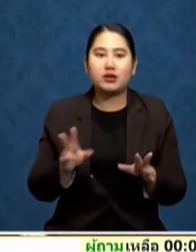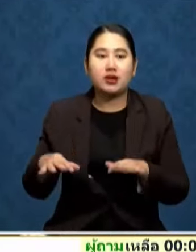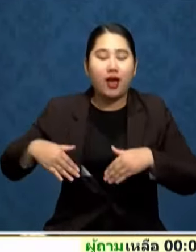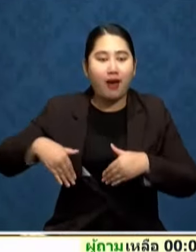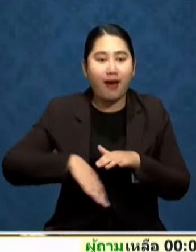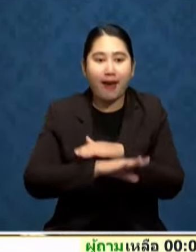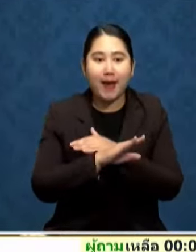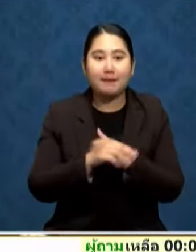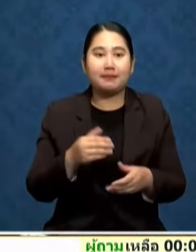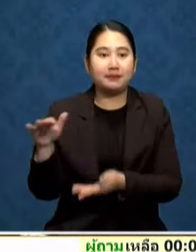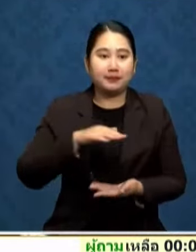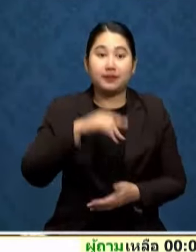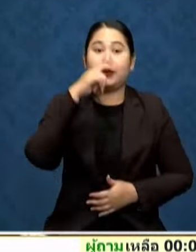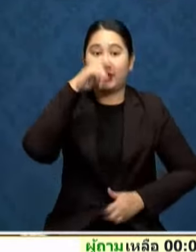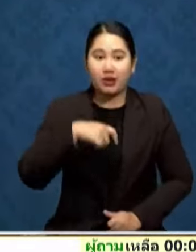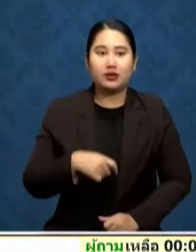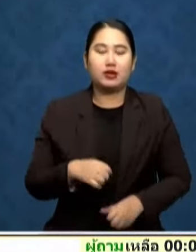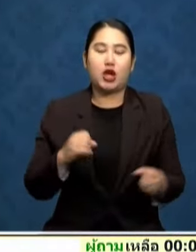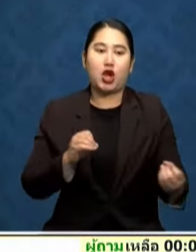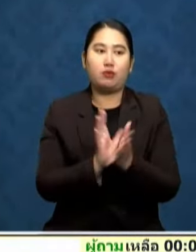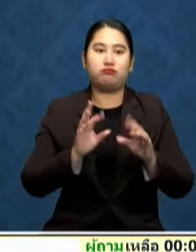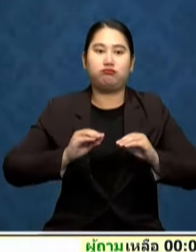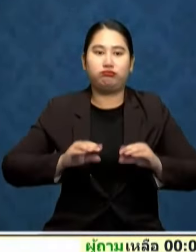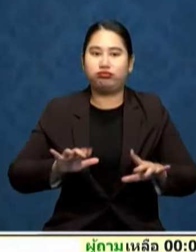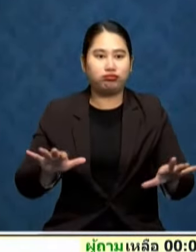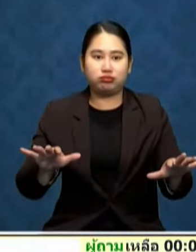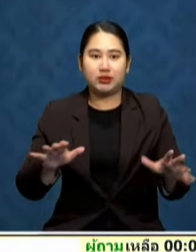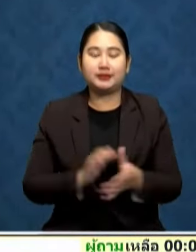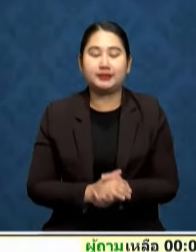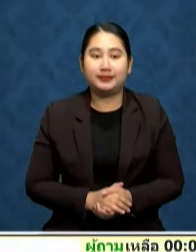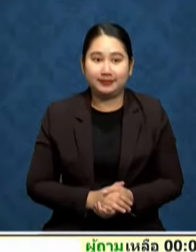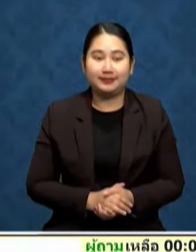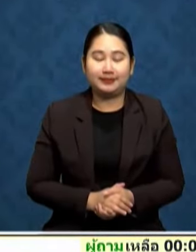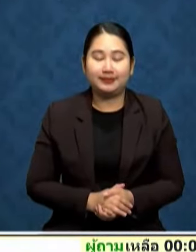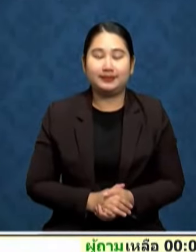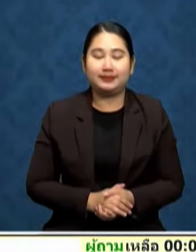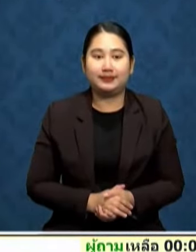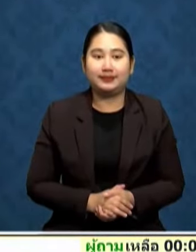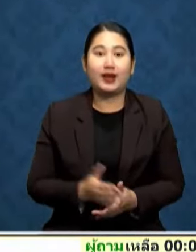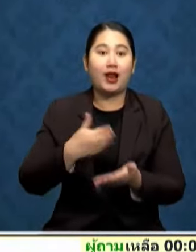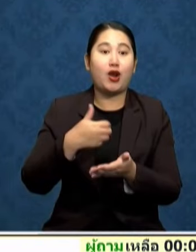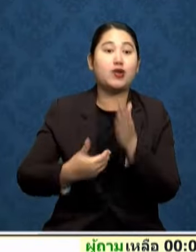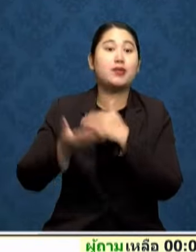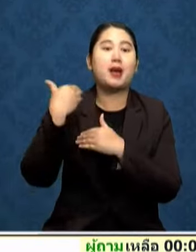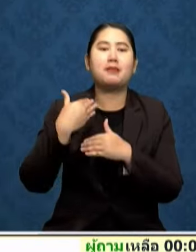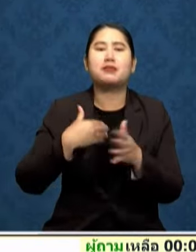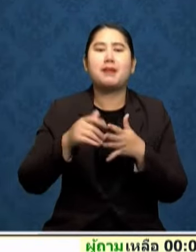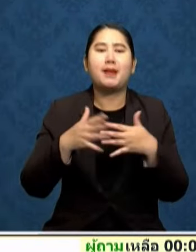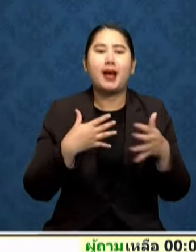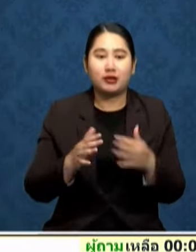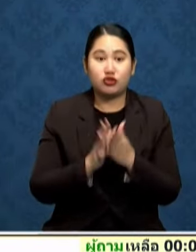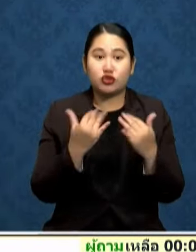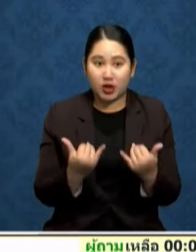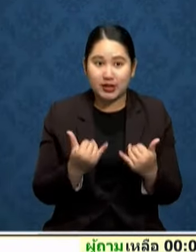ลอบนำเข้าปลาสายพันธุ์นี้มาได้อย่างไรจนส่งผลกระทบให้กับพี่น้องประชาชนเอาละครับที่ผ่านมาเป็นอดีตวันนี้กลับมา